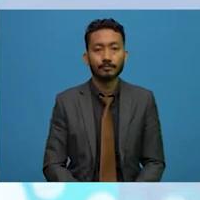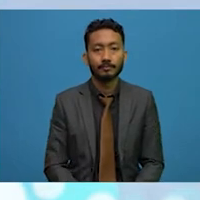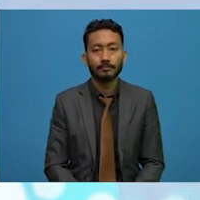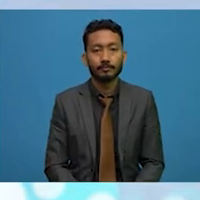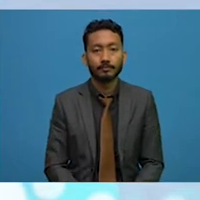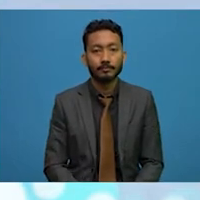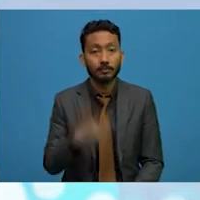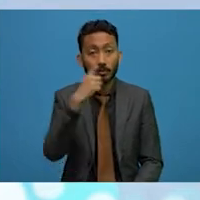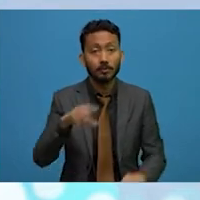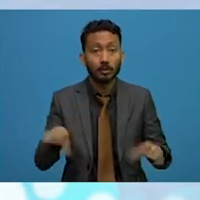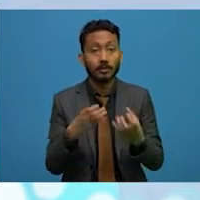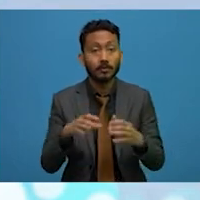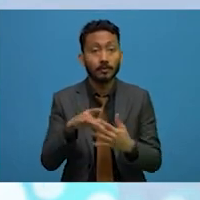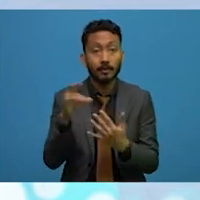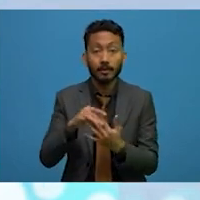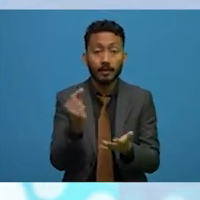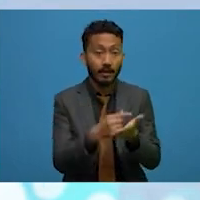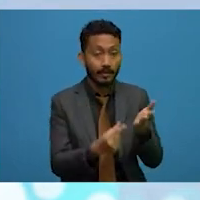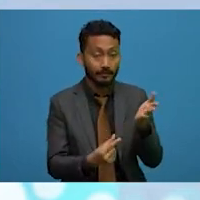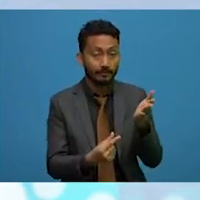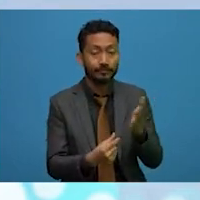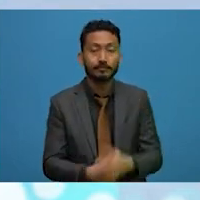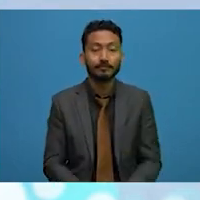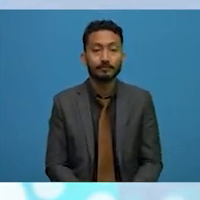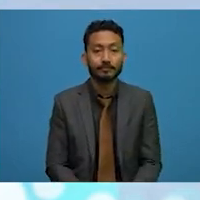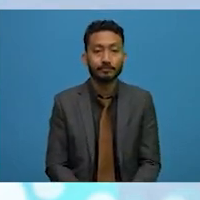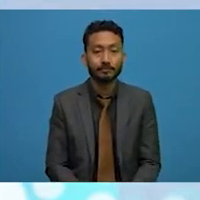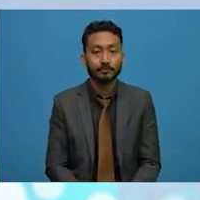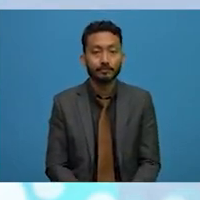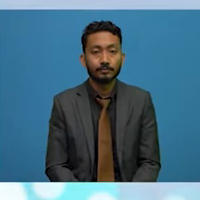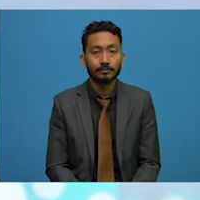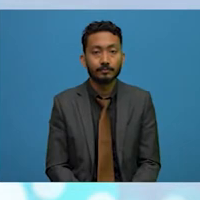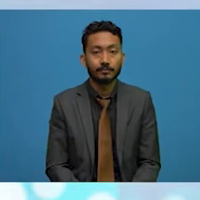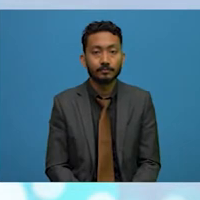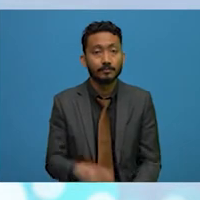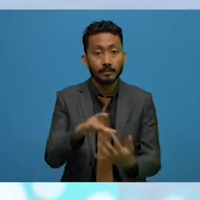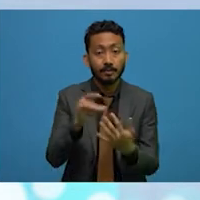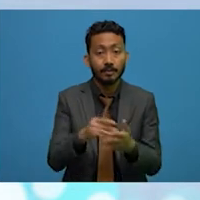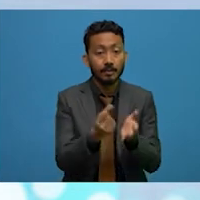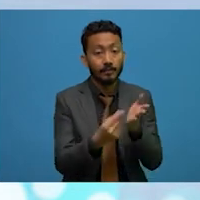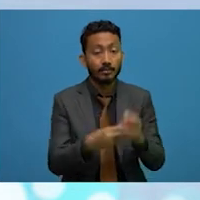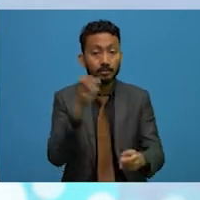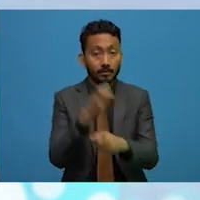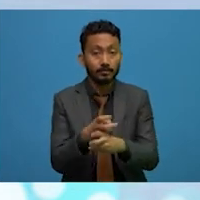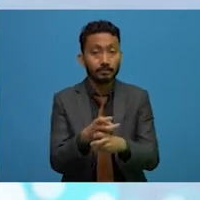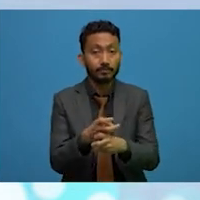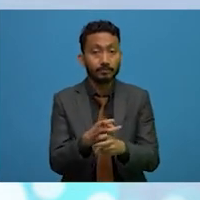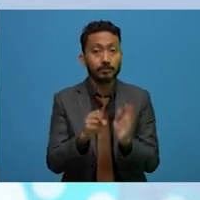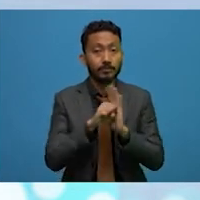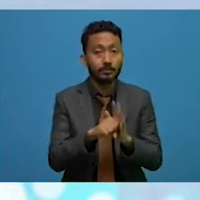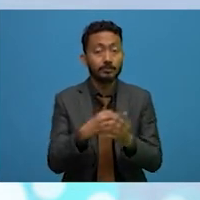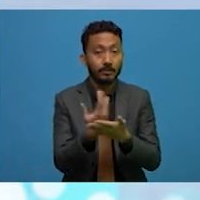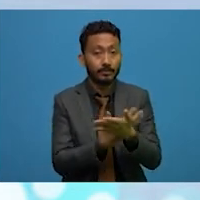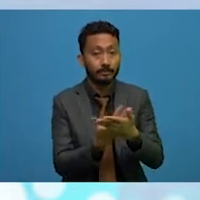membuat pemilihan grafik untuk bahan-bahan sastera. Oleh itu, pemilihan grafik yang tepat dalam